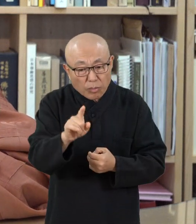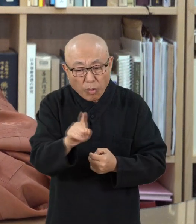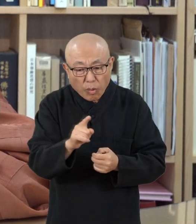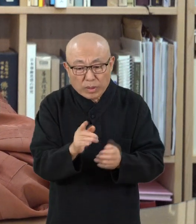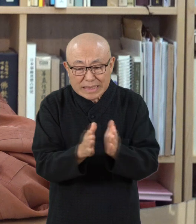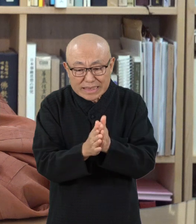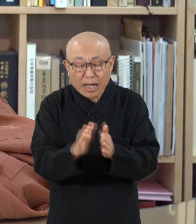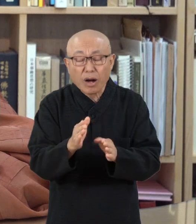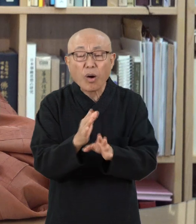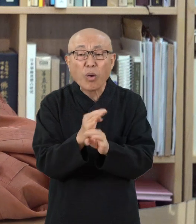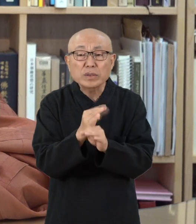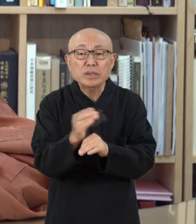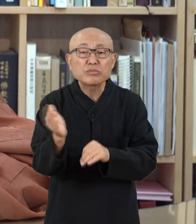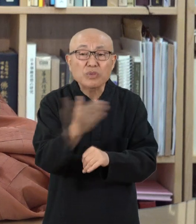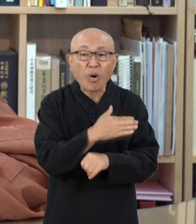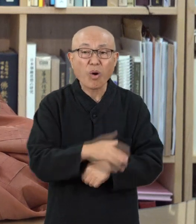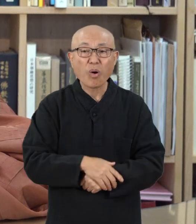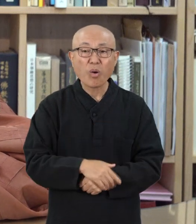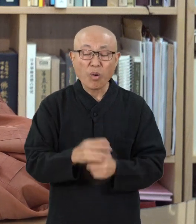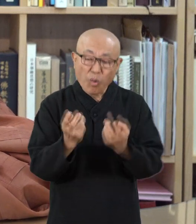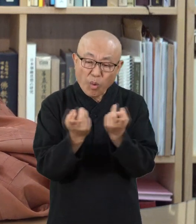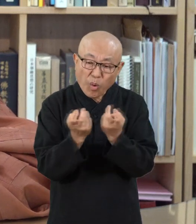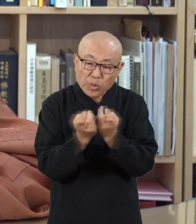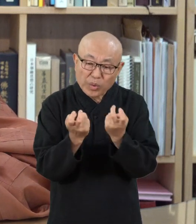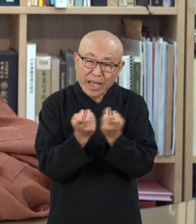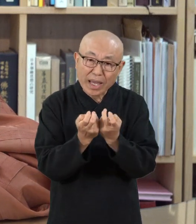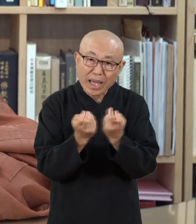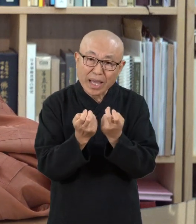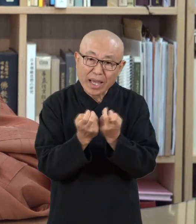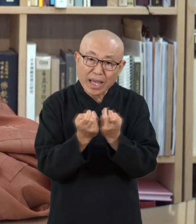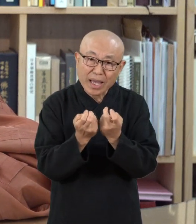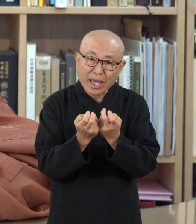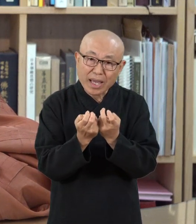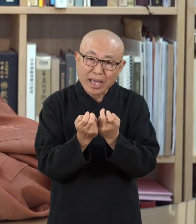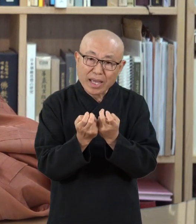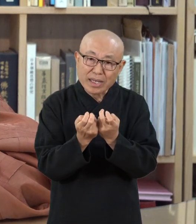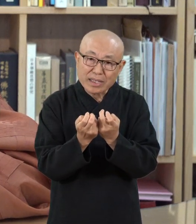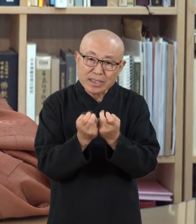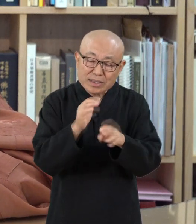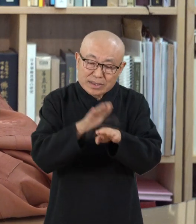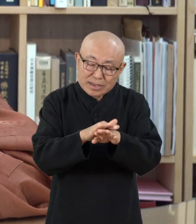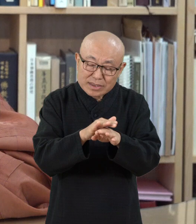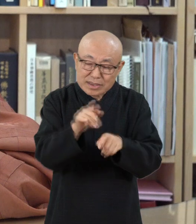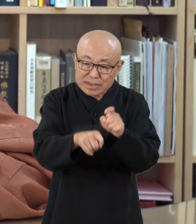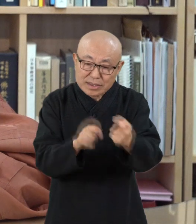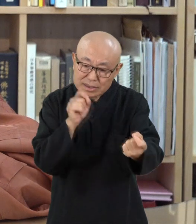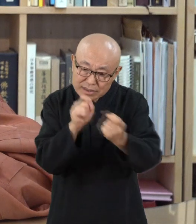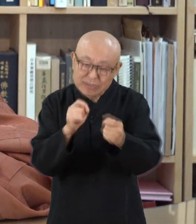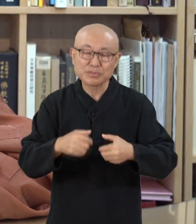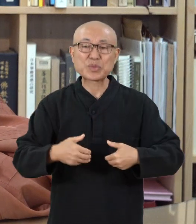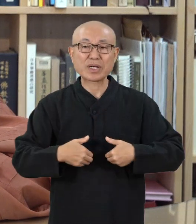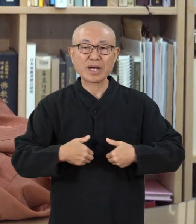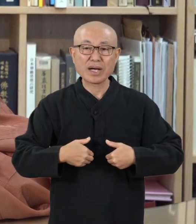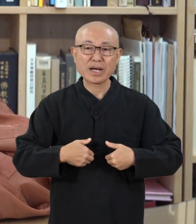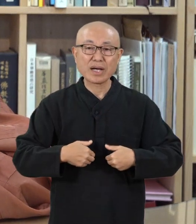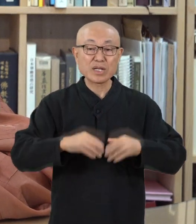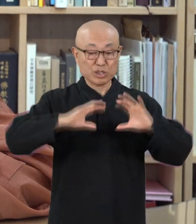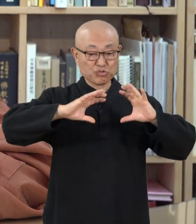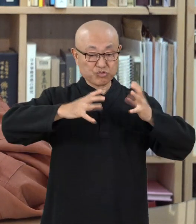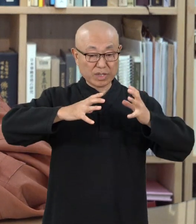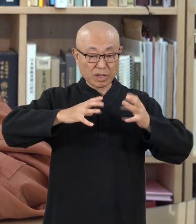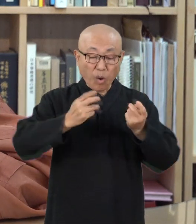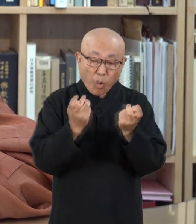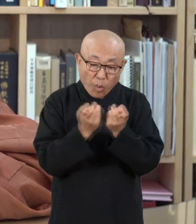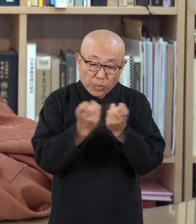포함한 모두는 어떻게 이러한 것에 다가가야 되는가. 그리고 국가는 어떻게 경영돼야